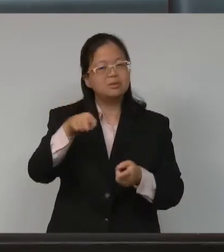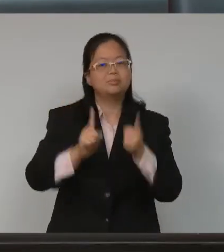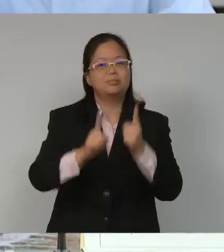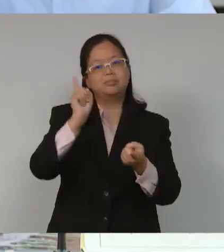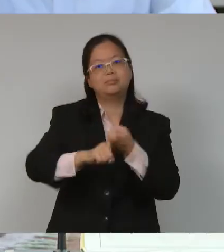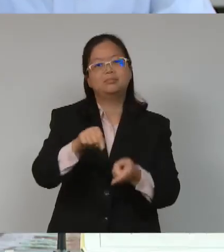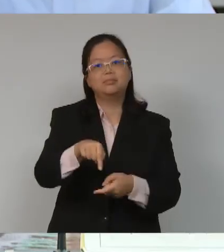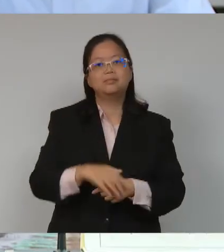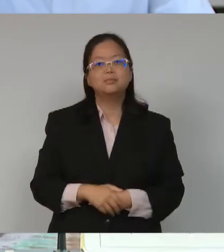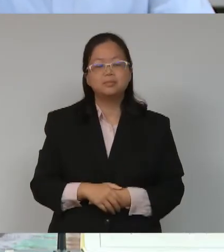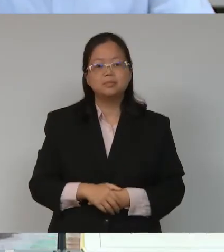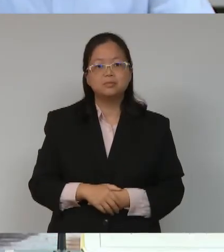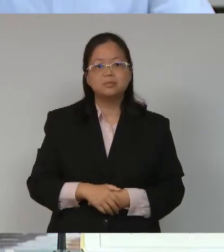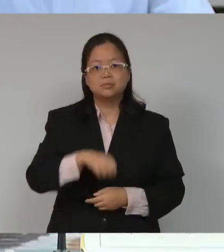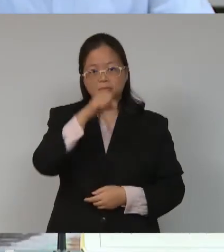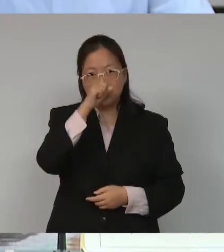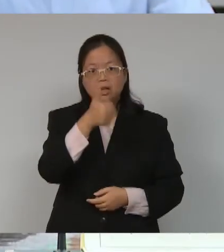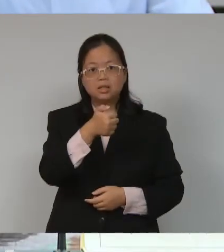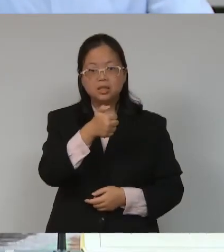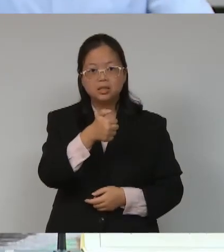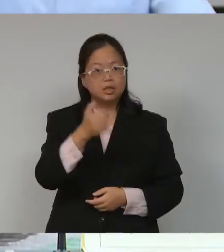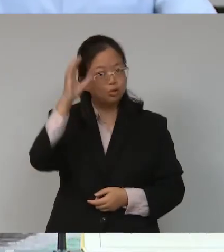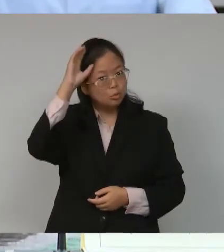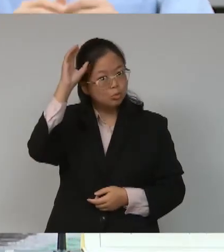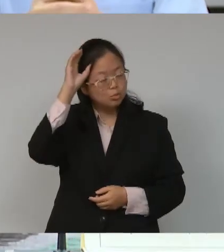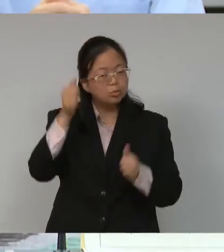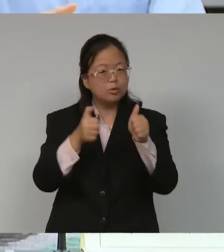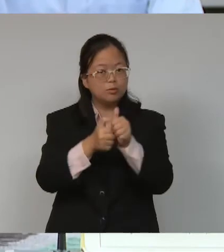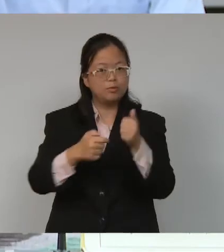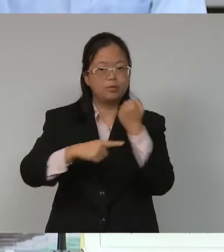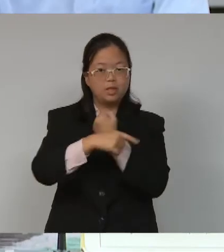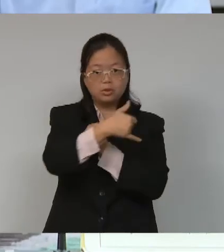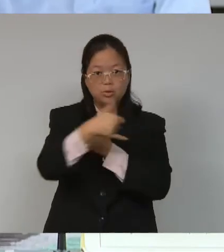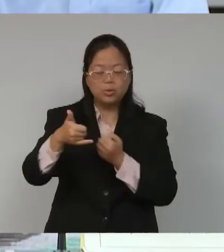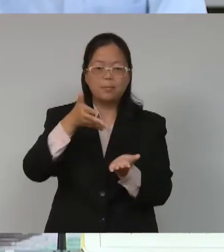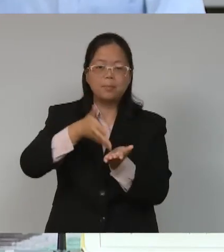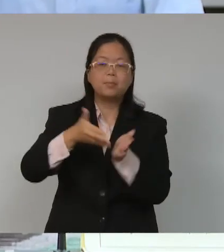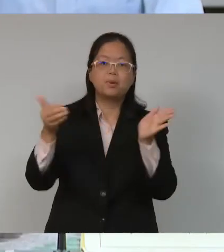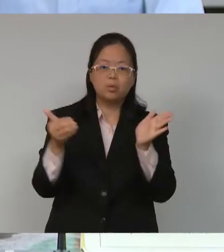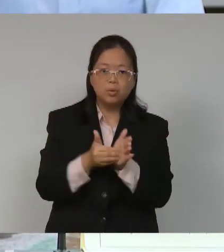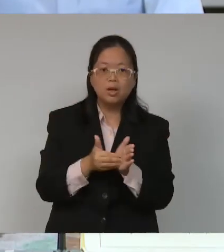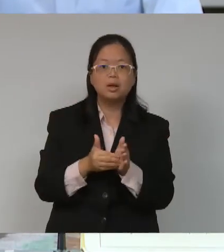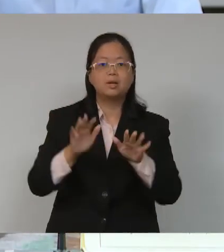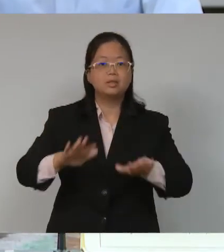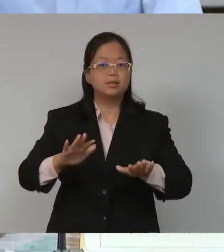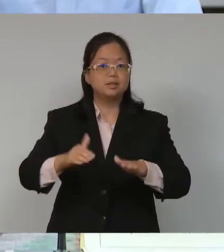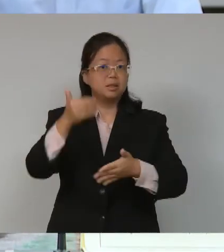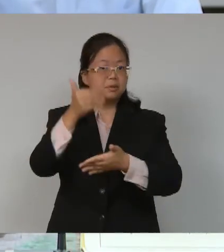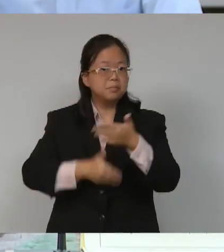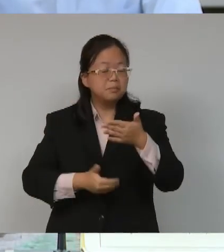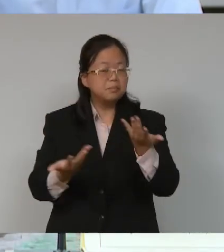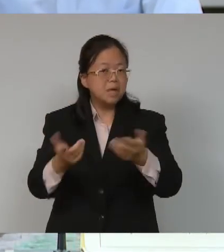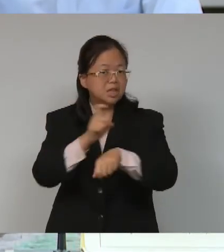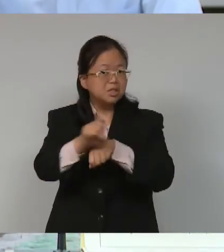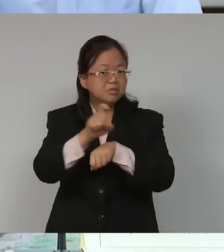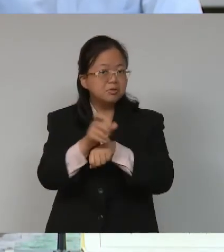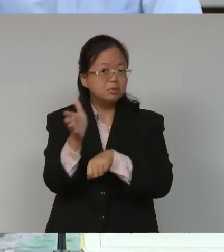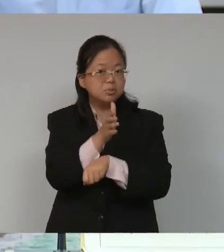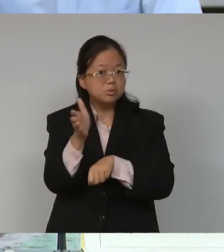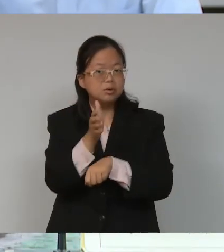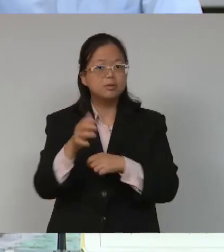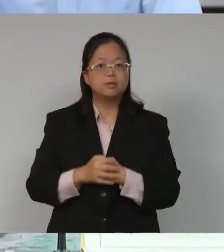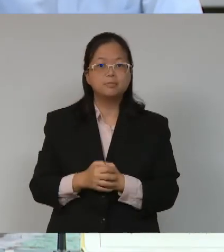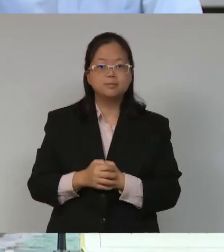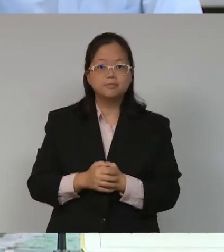谢谢师傅研究员哦。发言，那么我想最后还有不到十分钟的时间，不晓